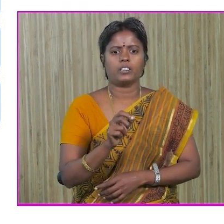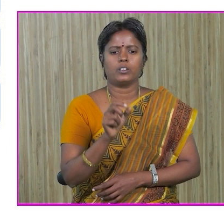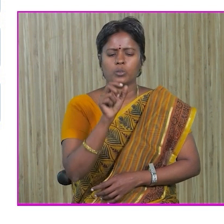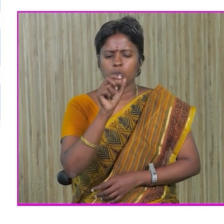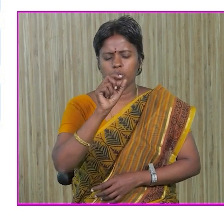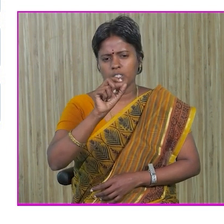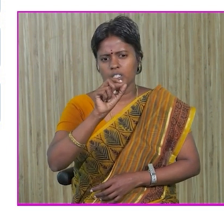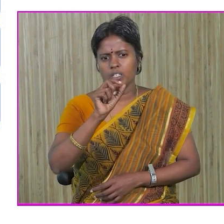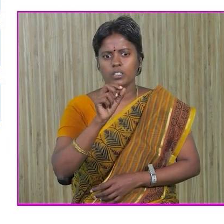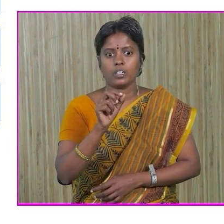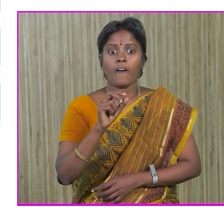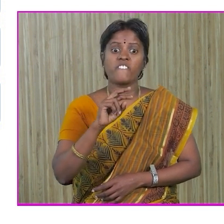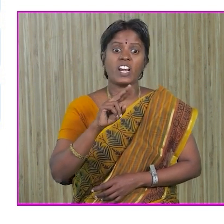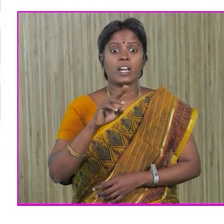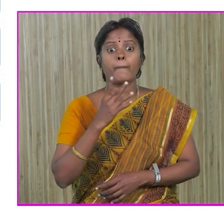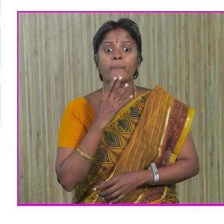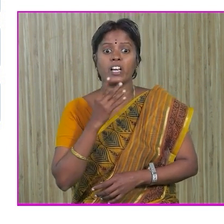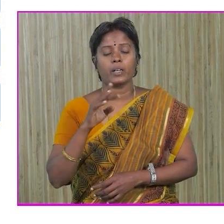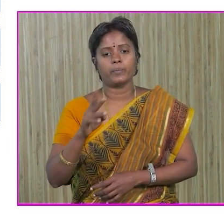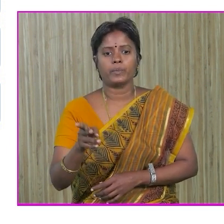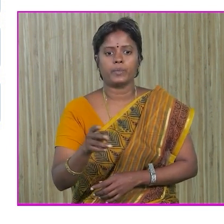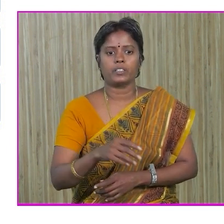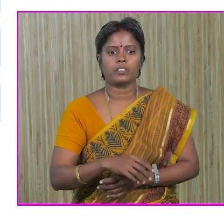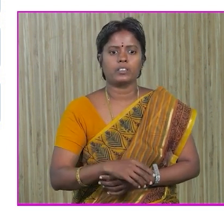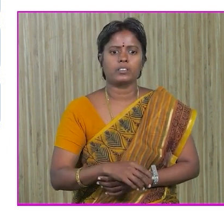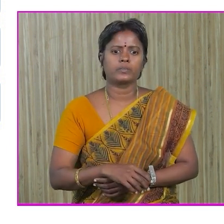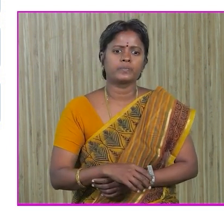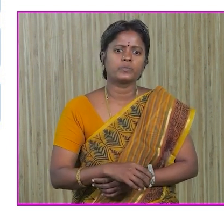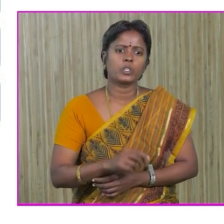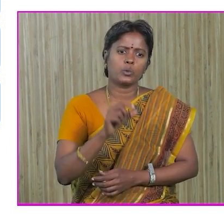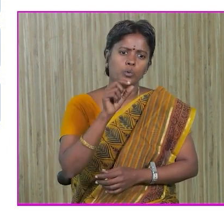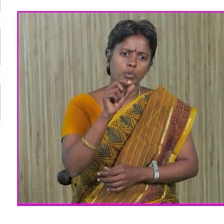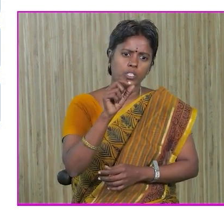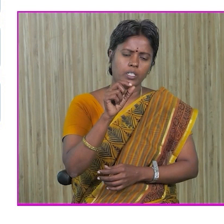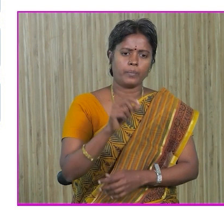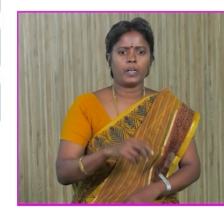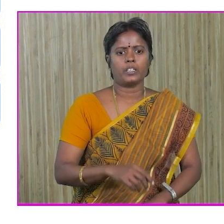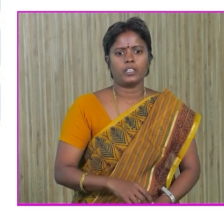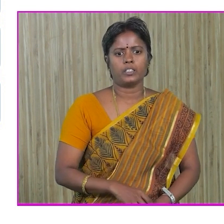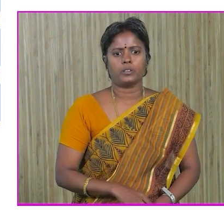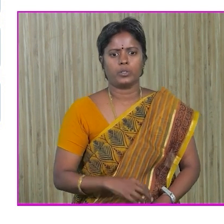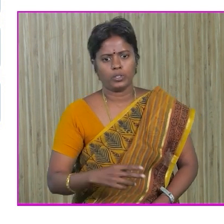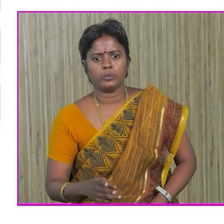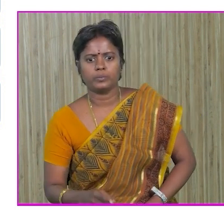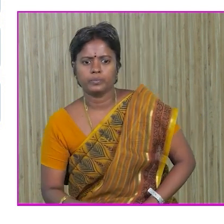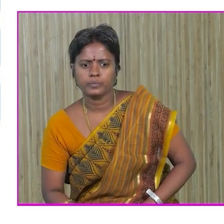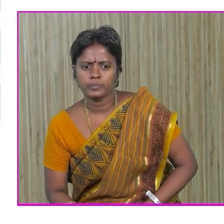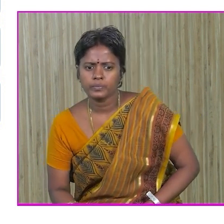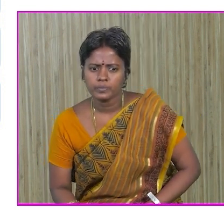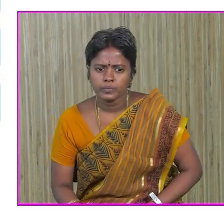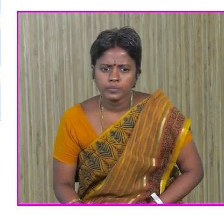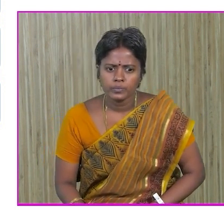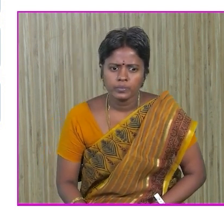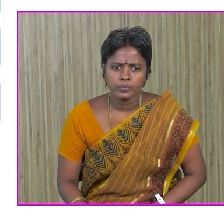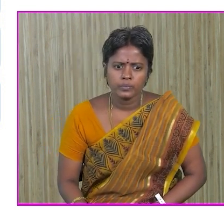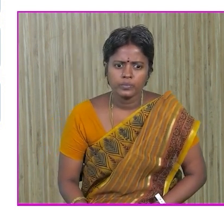சிறியதாகவும் வண்ணம் மிக்கதாகவும் காணப்படும். குன்றி என்ற சொல் குன்றிமணியை குறிக்கும். அணைய என்ற